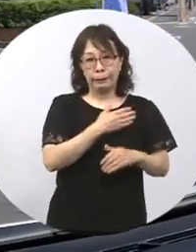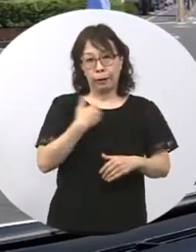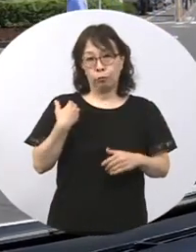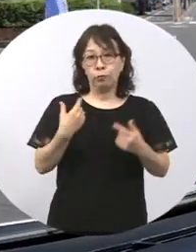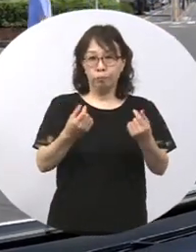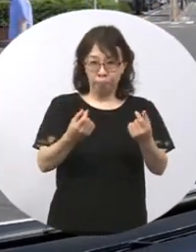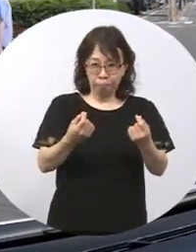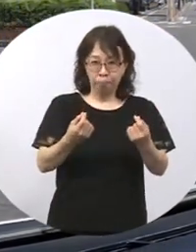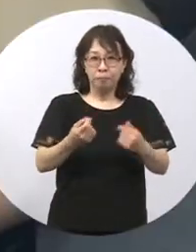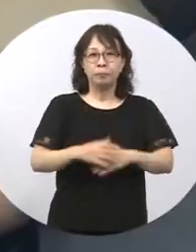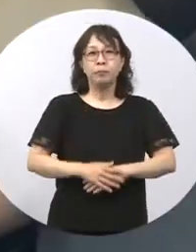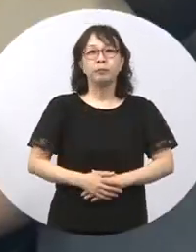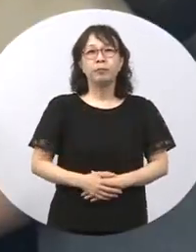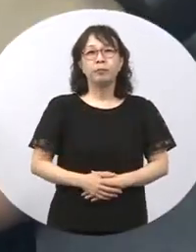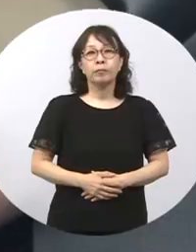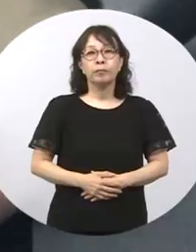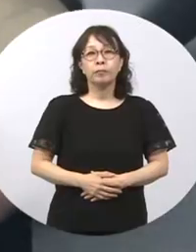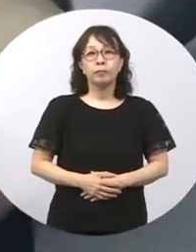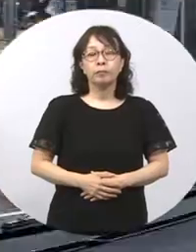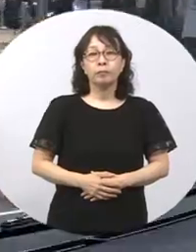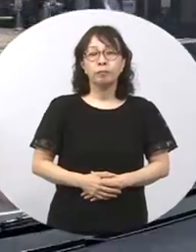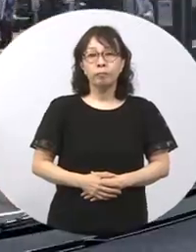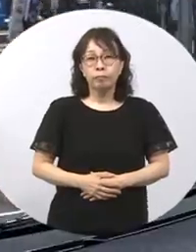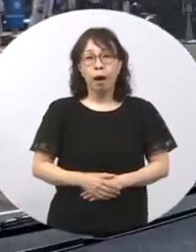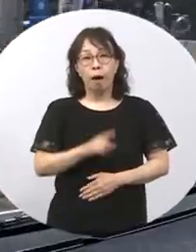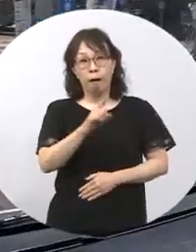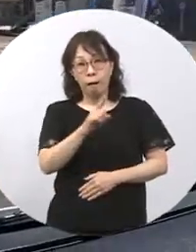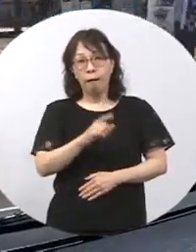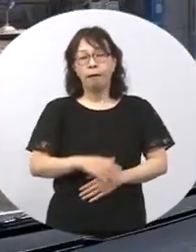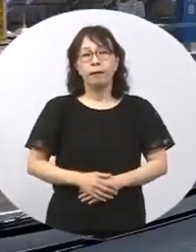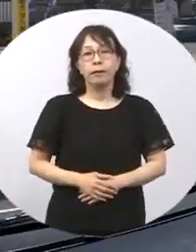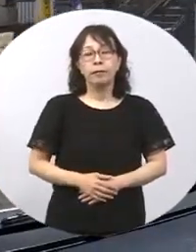うですね。 そしてこちらですか。